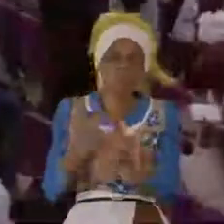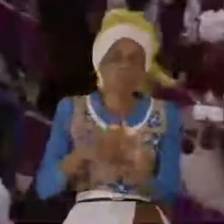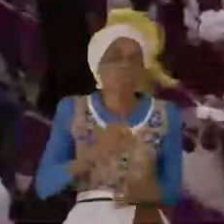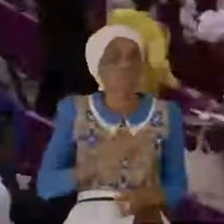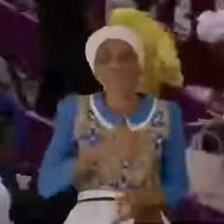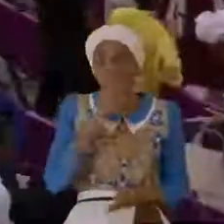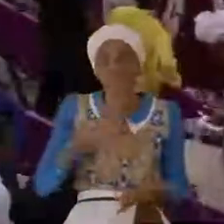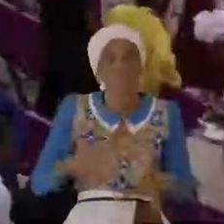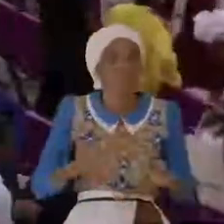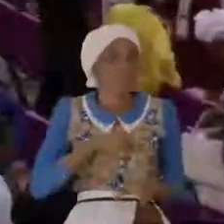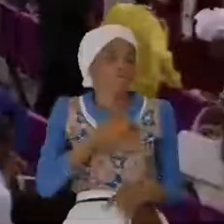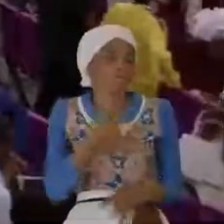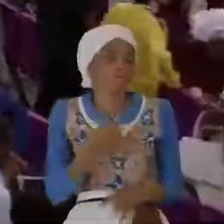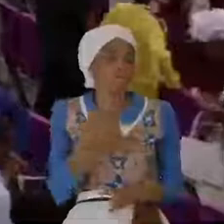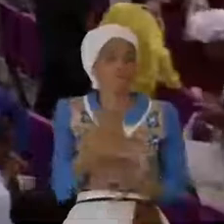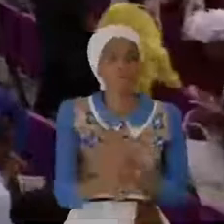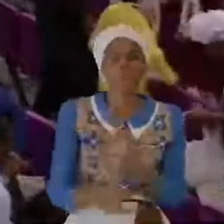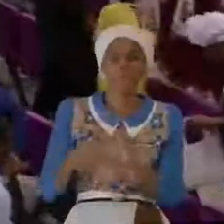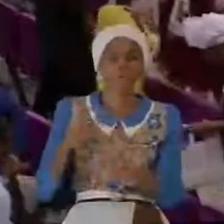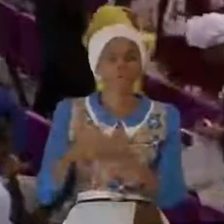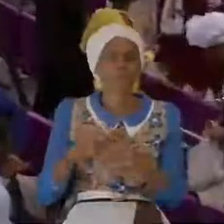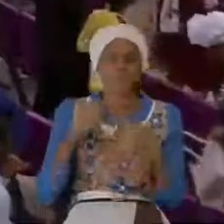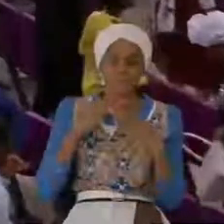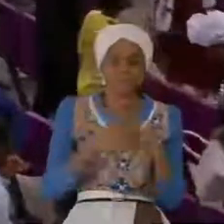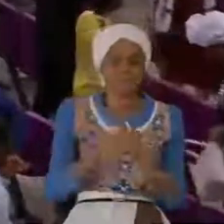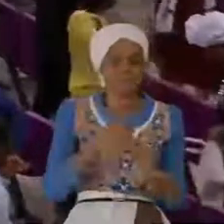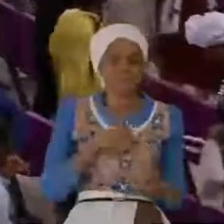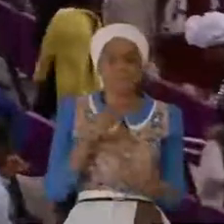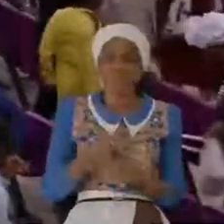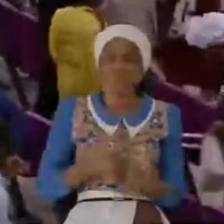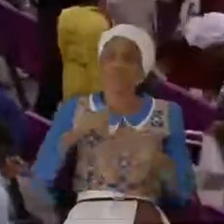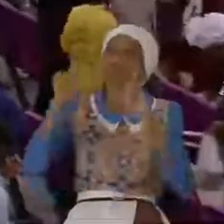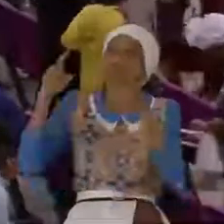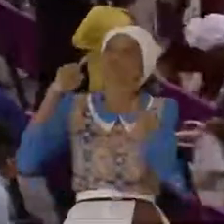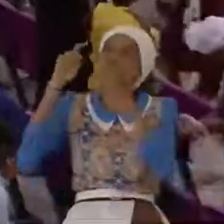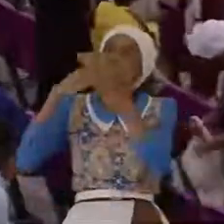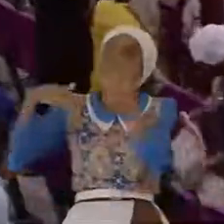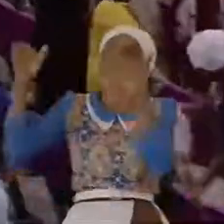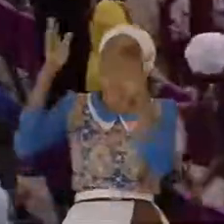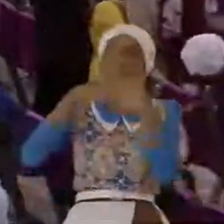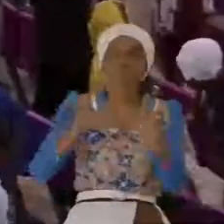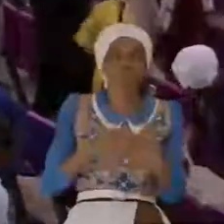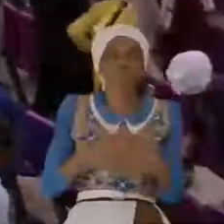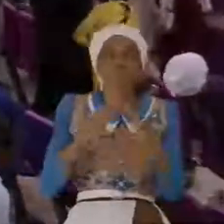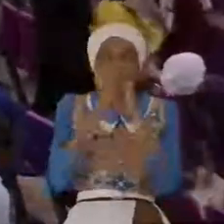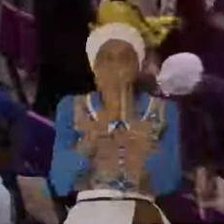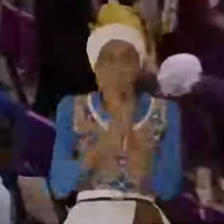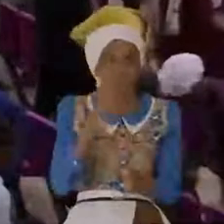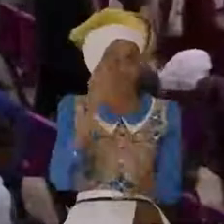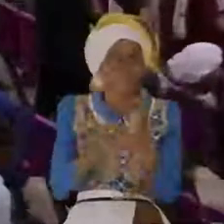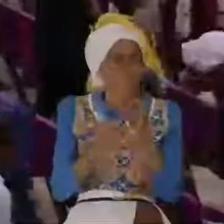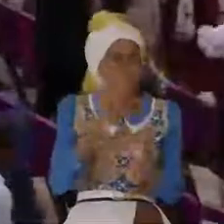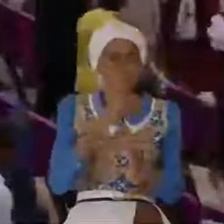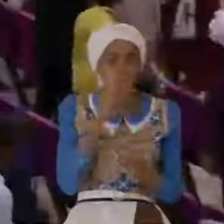vais pas permettre à la religion de ce monde de m'empêcher d'aller au ciel au dernier jour. Si tu n'es pas